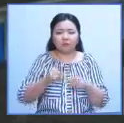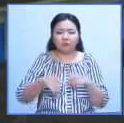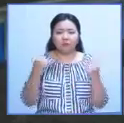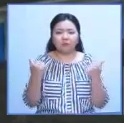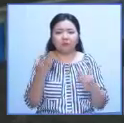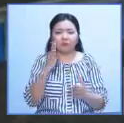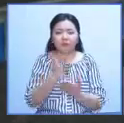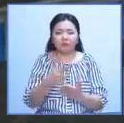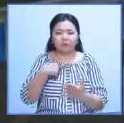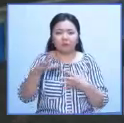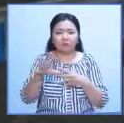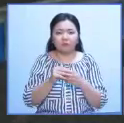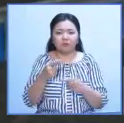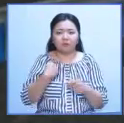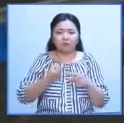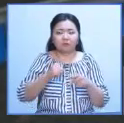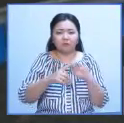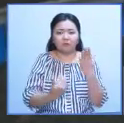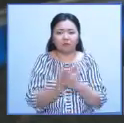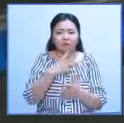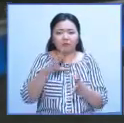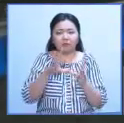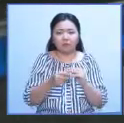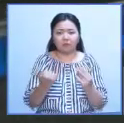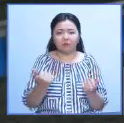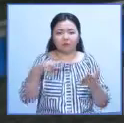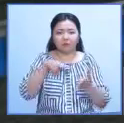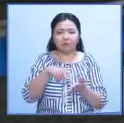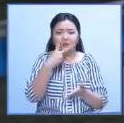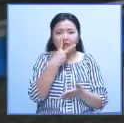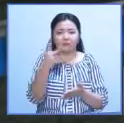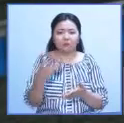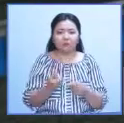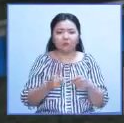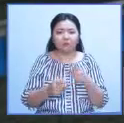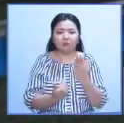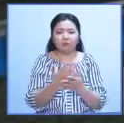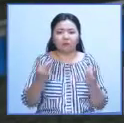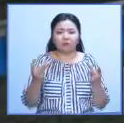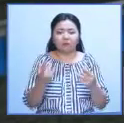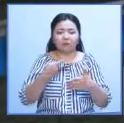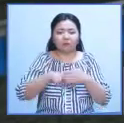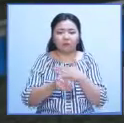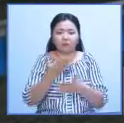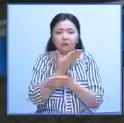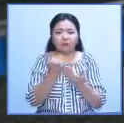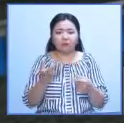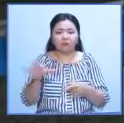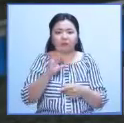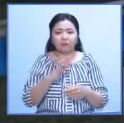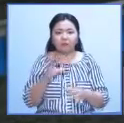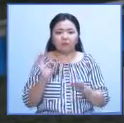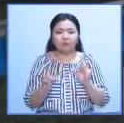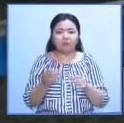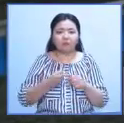сейчас вы находитесь. Мінекей, сіздер қазір қатар-қатар тұрған тыңайтқыштарды көріп тұрсыздар. Сырттан әкеліп арнайы өнделген күнге біз